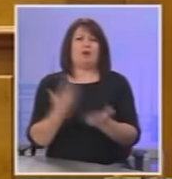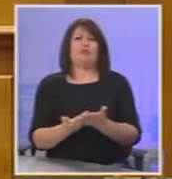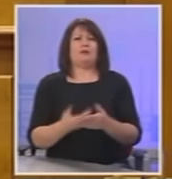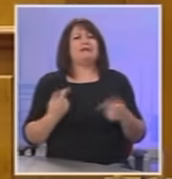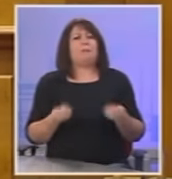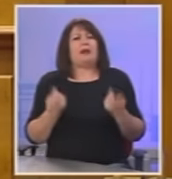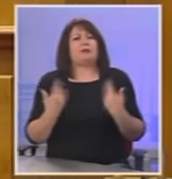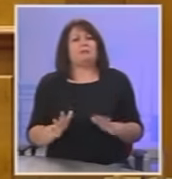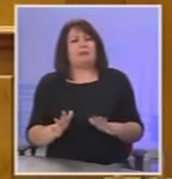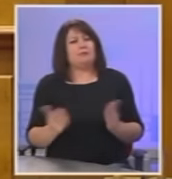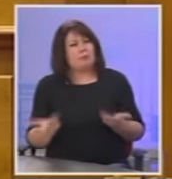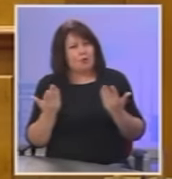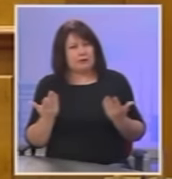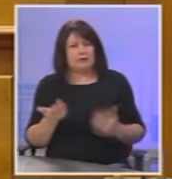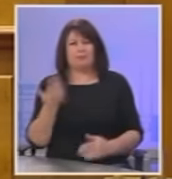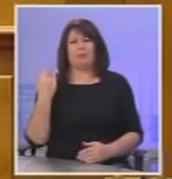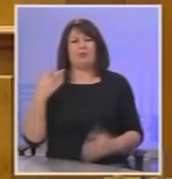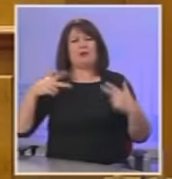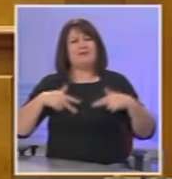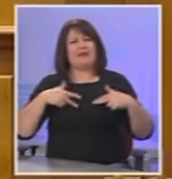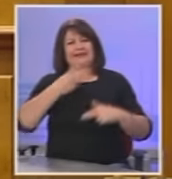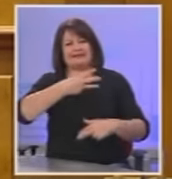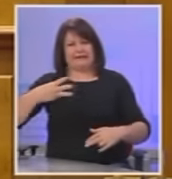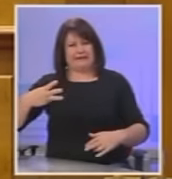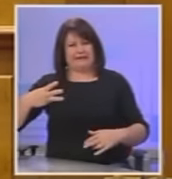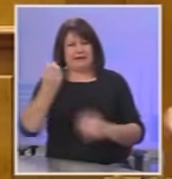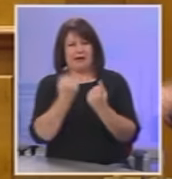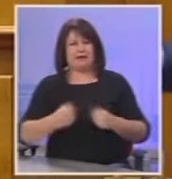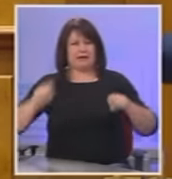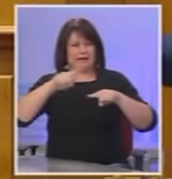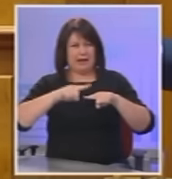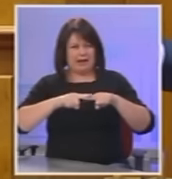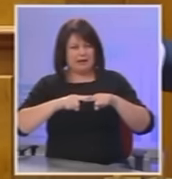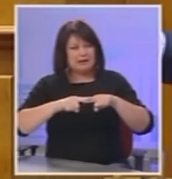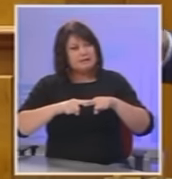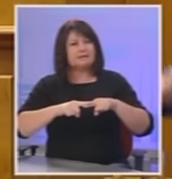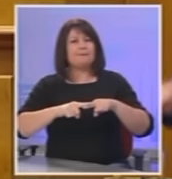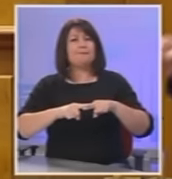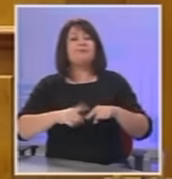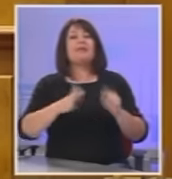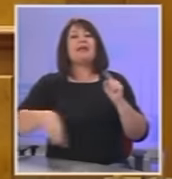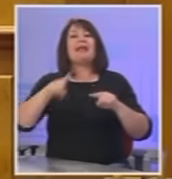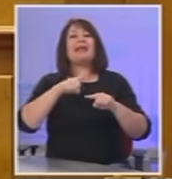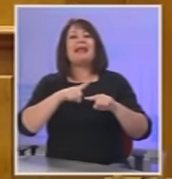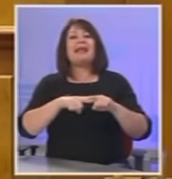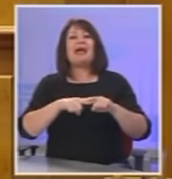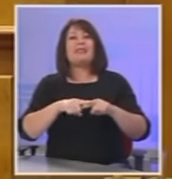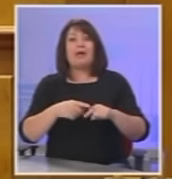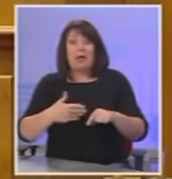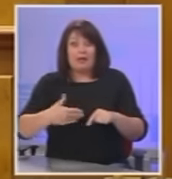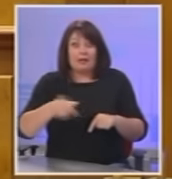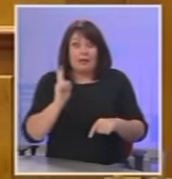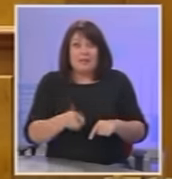έμπραχτα. Όταν η προηγούμενη κυβέρνηση του ΣΥΡΙΖΑ ΑΝΕΛ έσυρε τη χώρα στα πρόθυρα του Brexit,